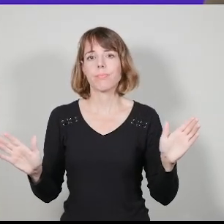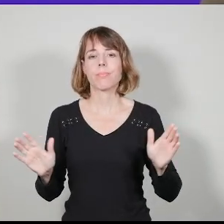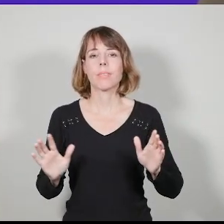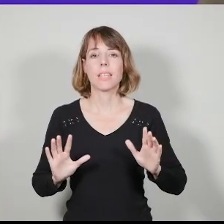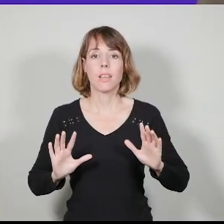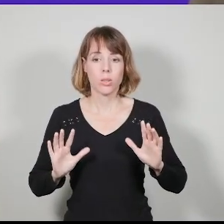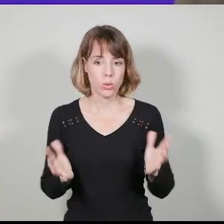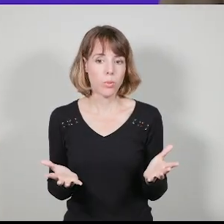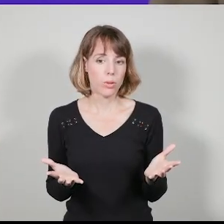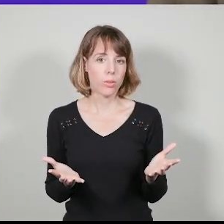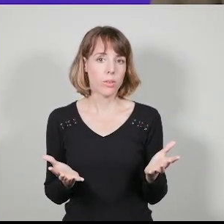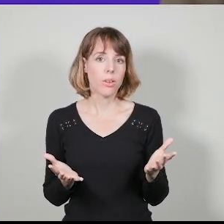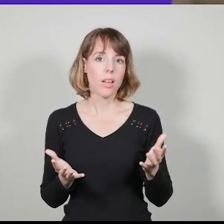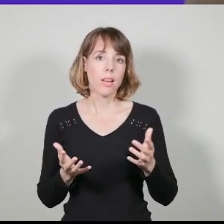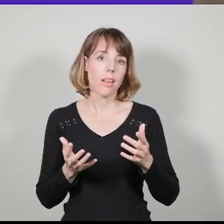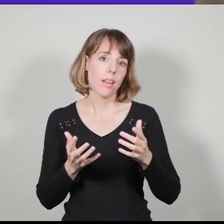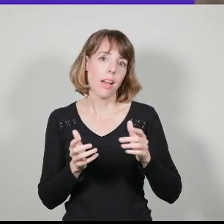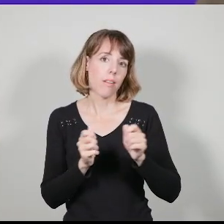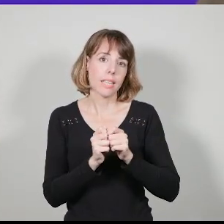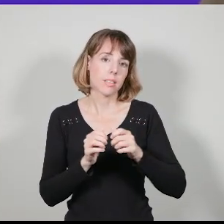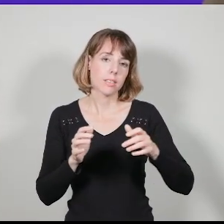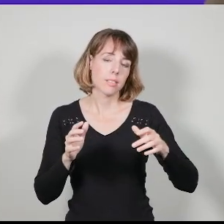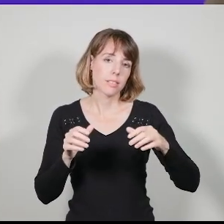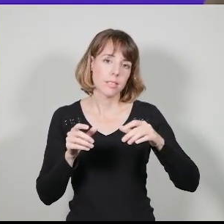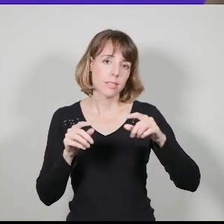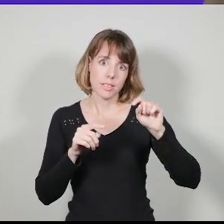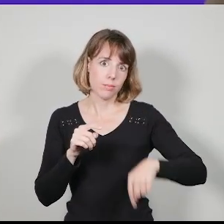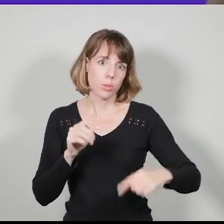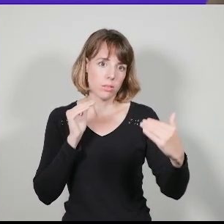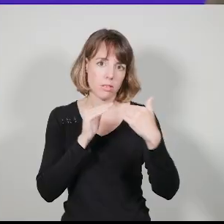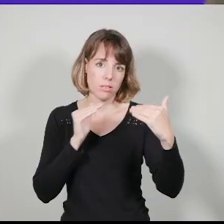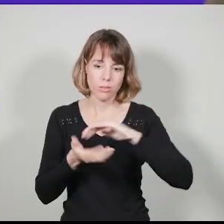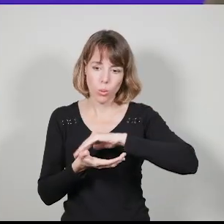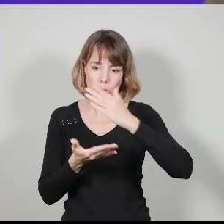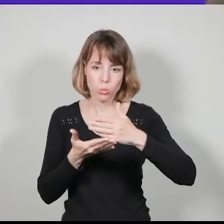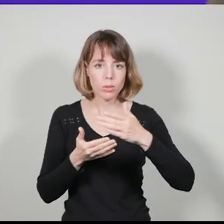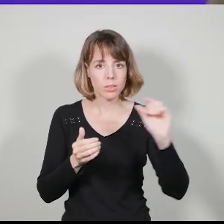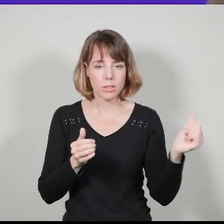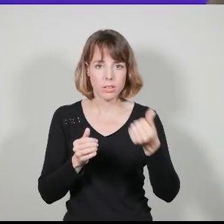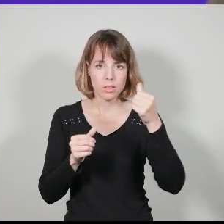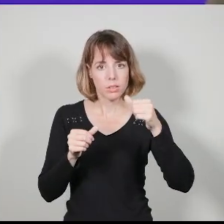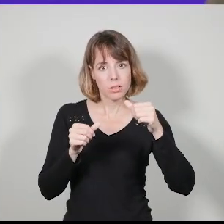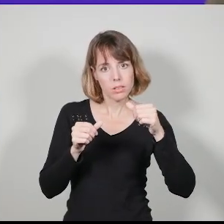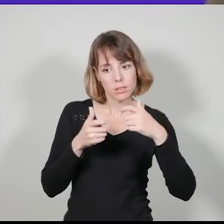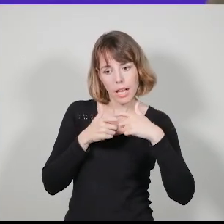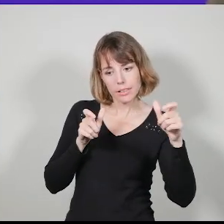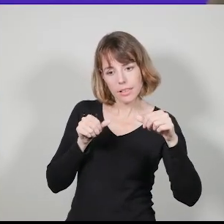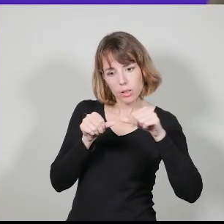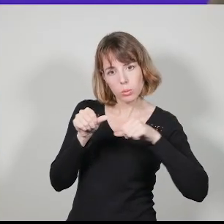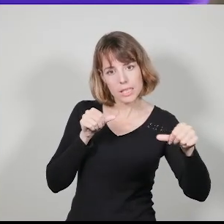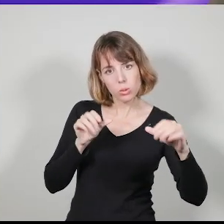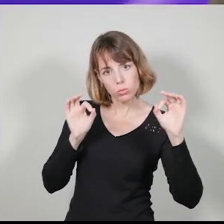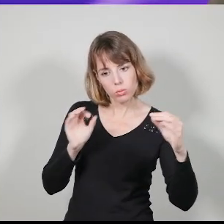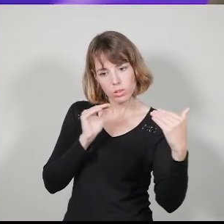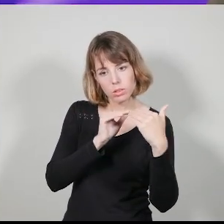Effectivement, à la fois en créant des conditions équitables d'accès à ces ressources, Ça, c'est une première chose. Et puis, en